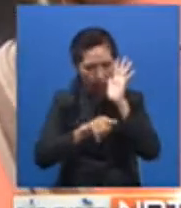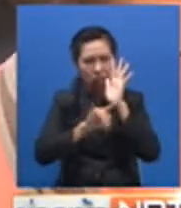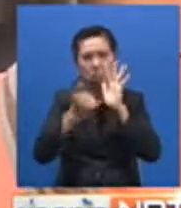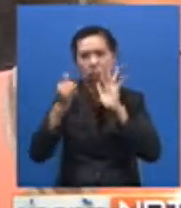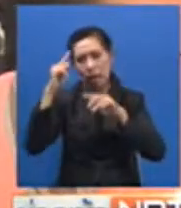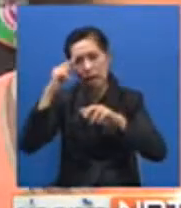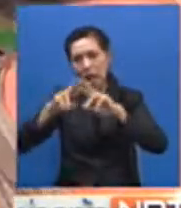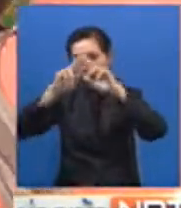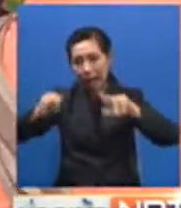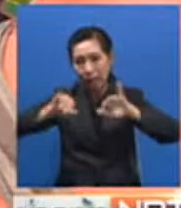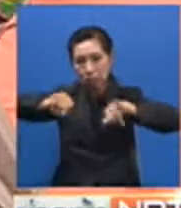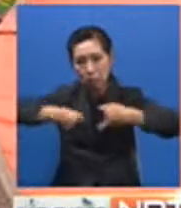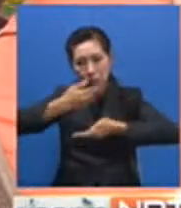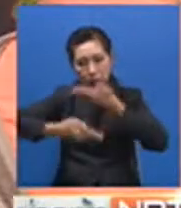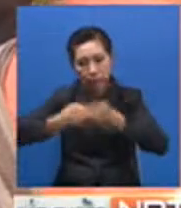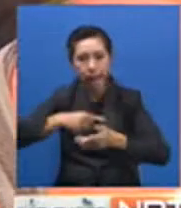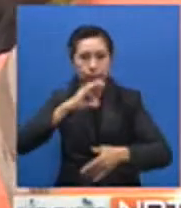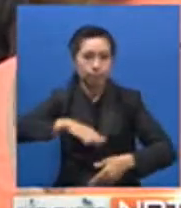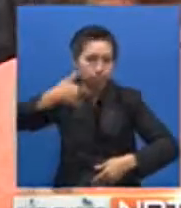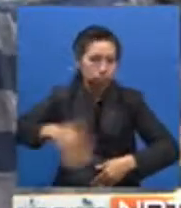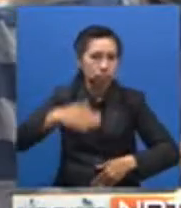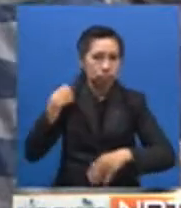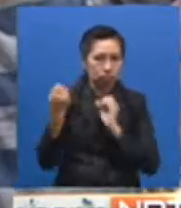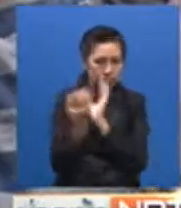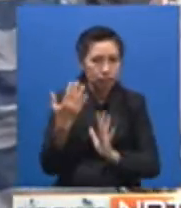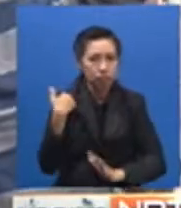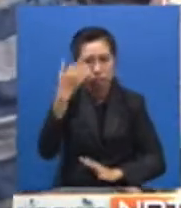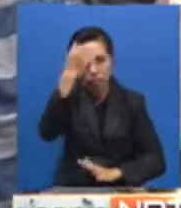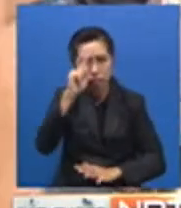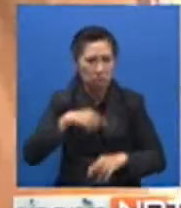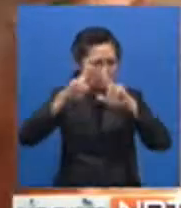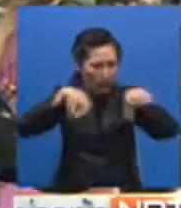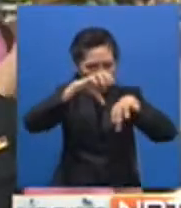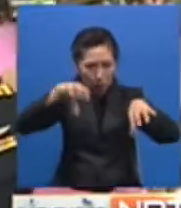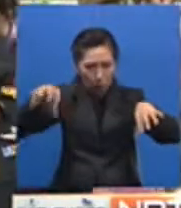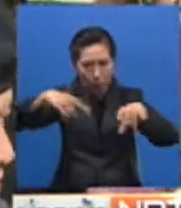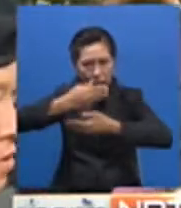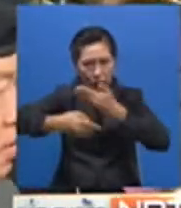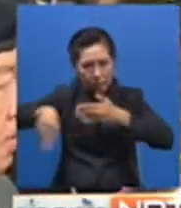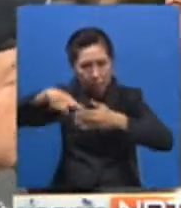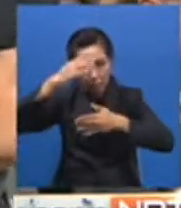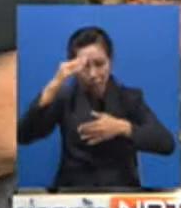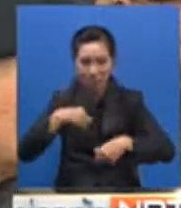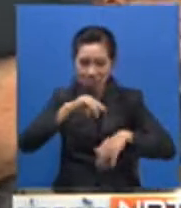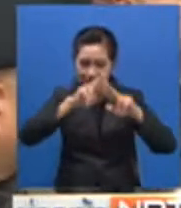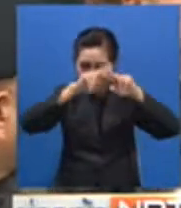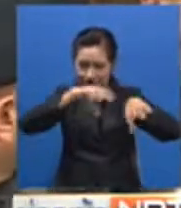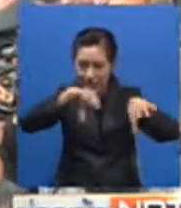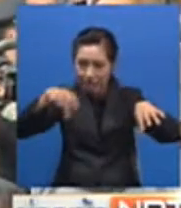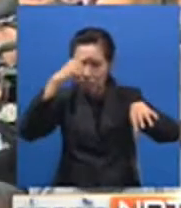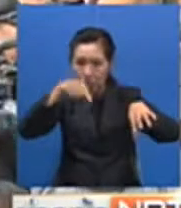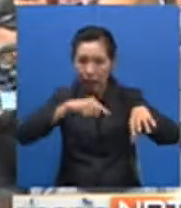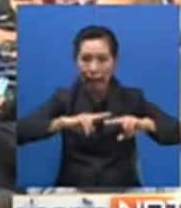ให้ผู้ค้าไม่พอใจเนื่องจากเสียผลประโยชน์จากการที่มีแผงค้าหลายแผงเพื่อนำไปปล่อยให้มีการขายแผงค้าต่